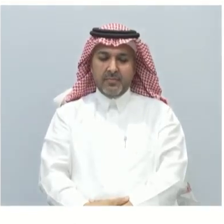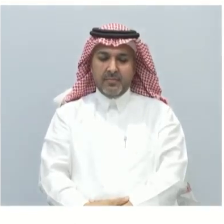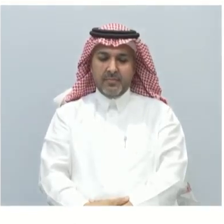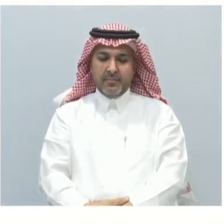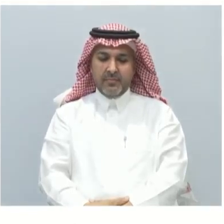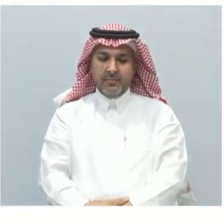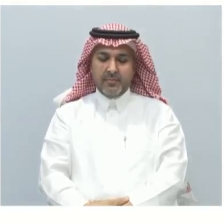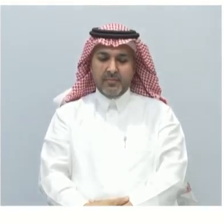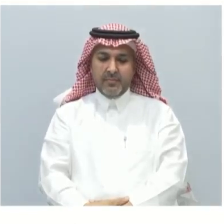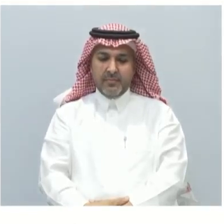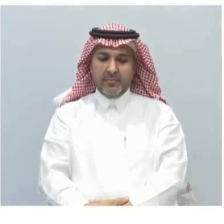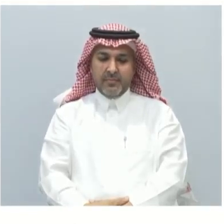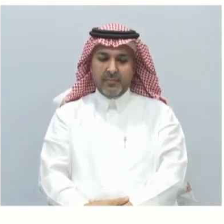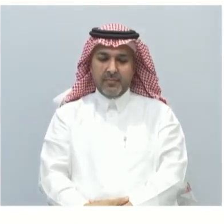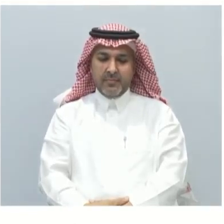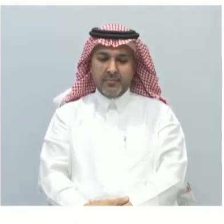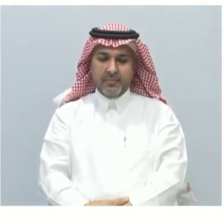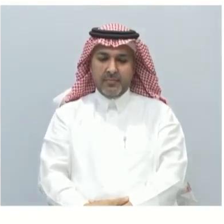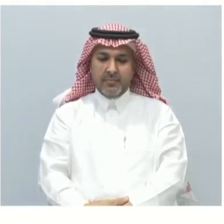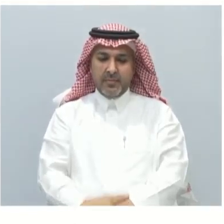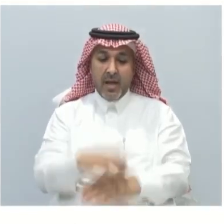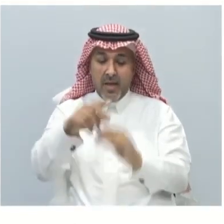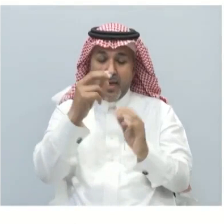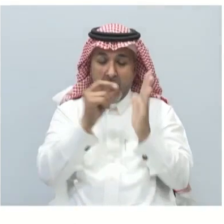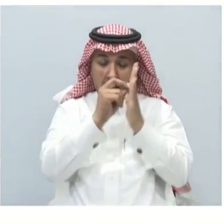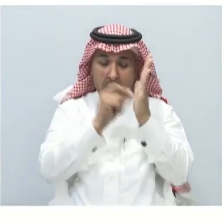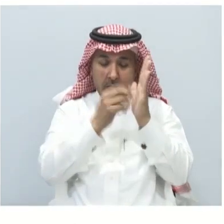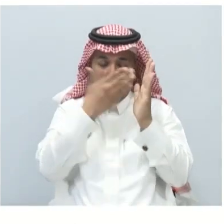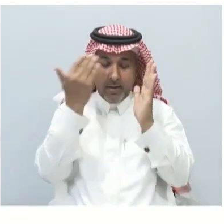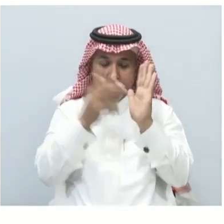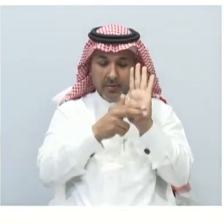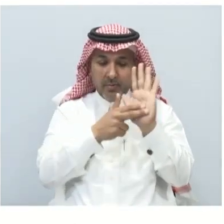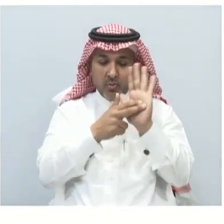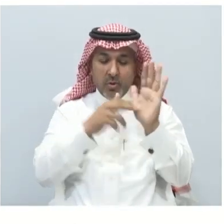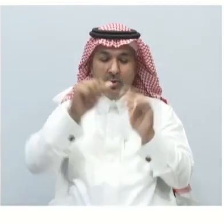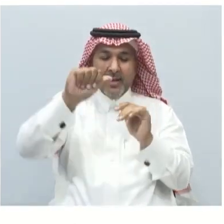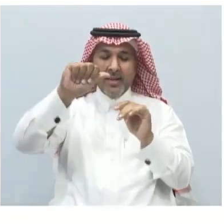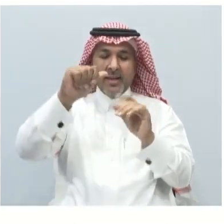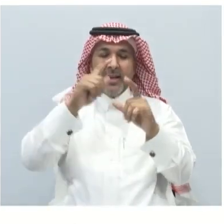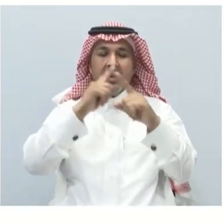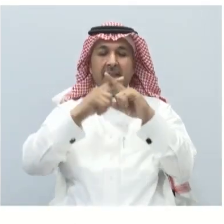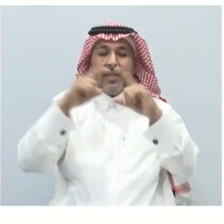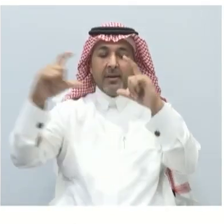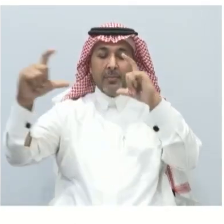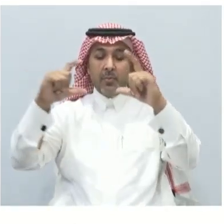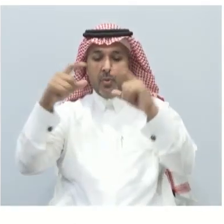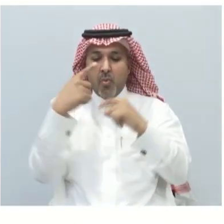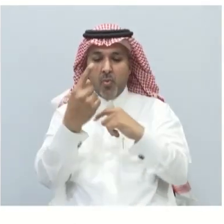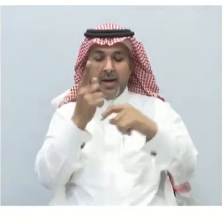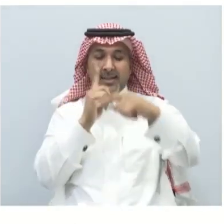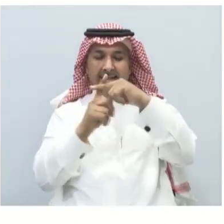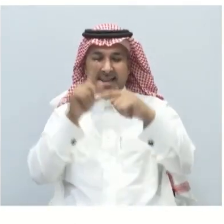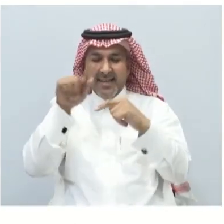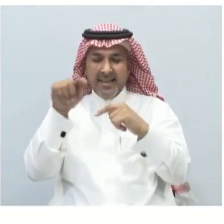الاسيه اللي هي اي تي تساوي اي في واحد زائدا ار اس تي حيث ان